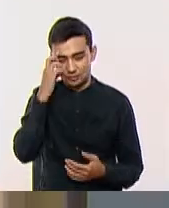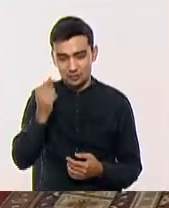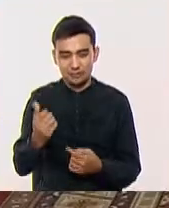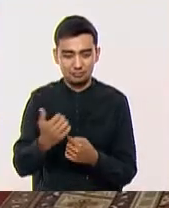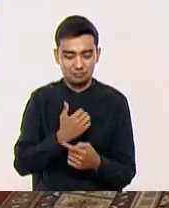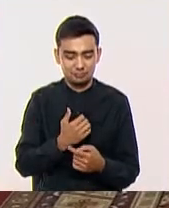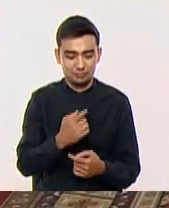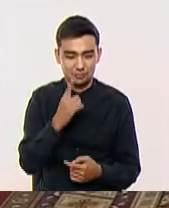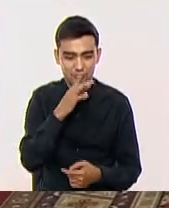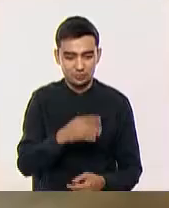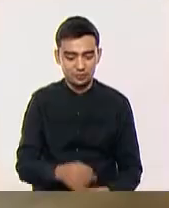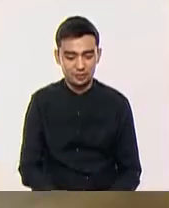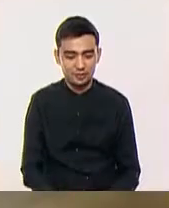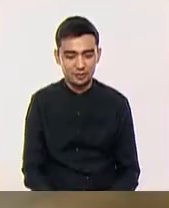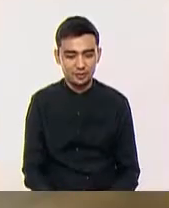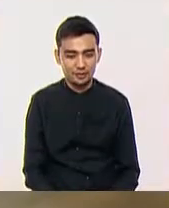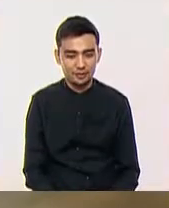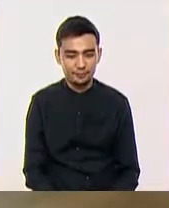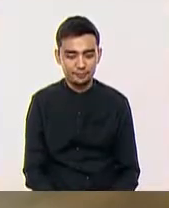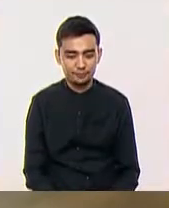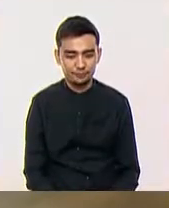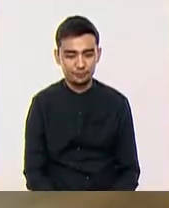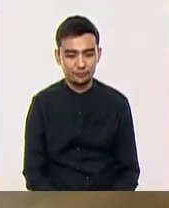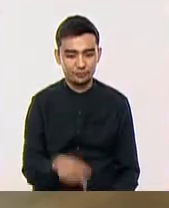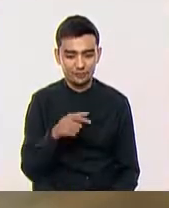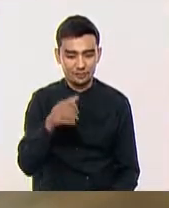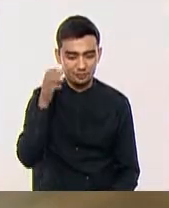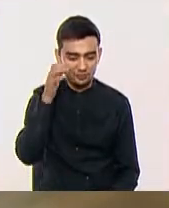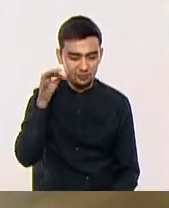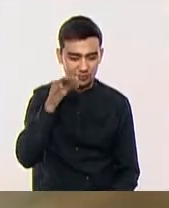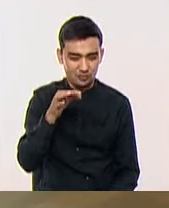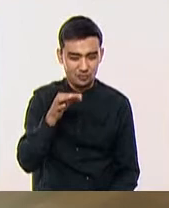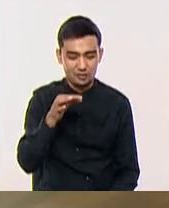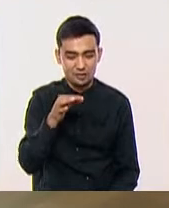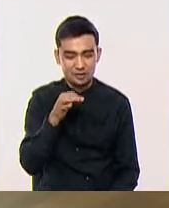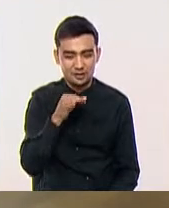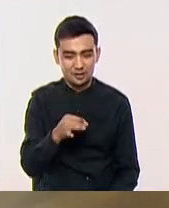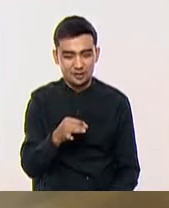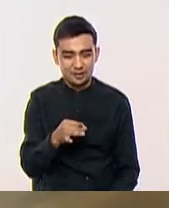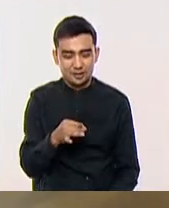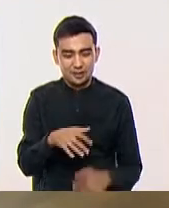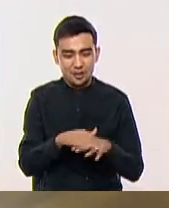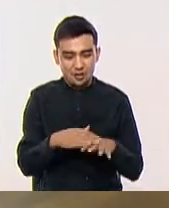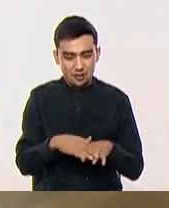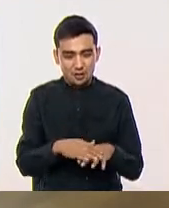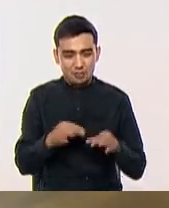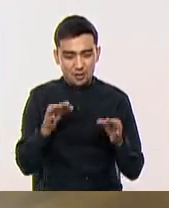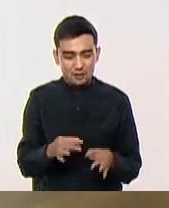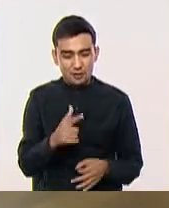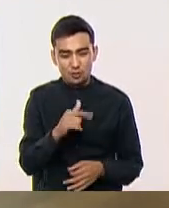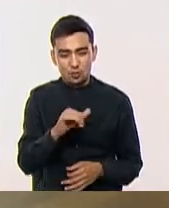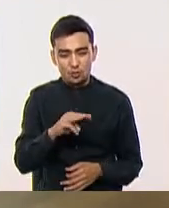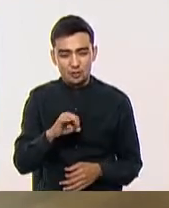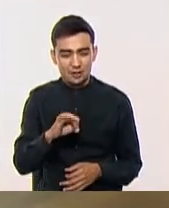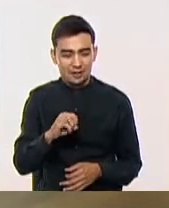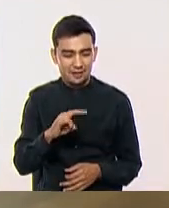қаражат берілмейді. Ғылым қоғамға ізгілік тұрғысынан, ізгілік гуманитарлық